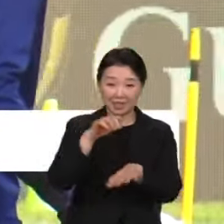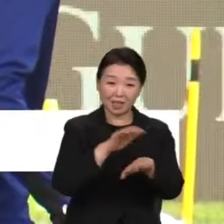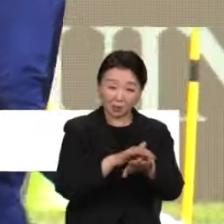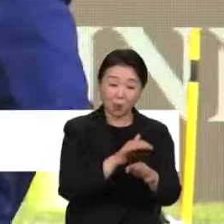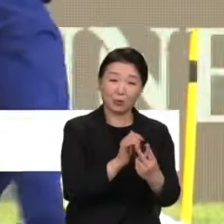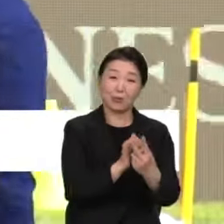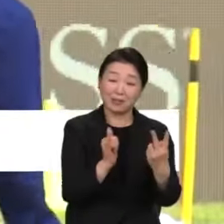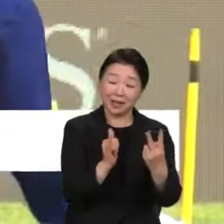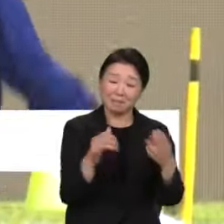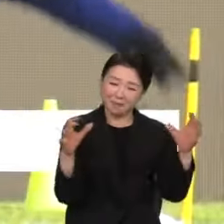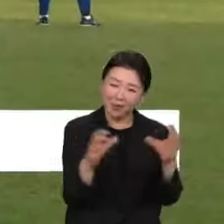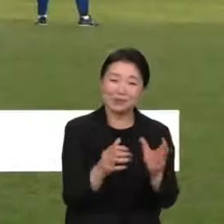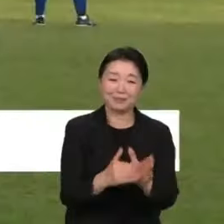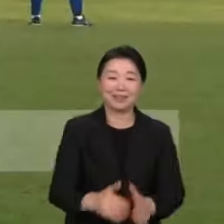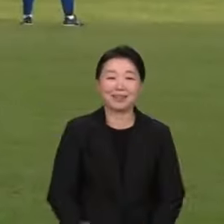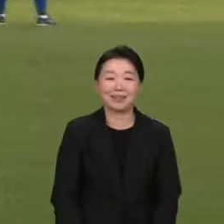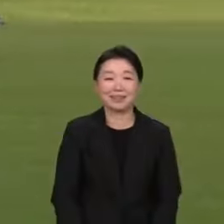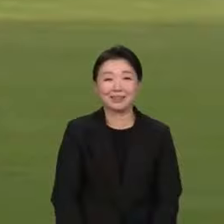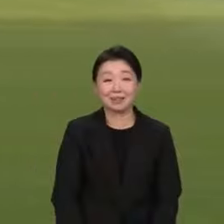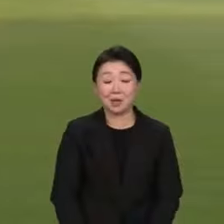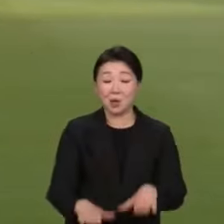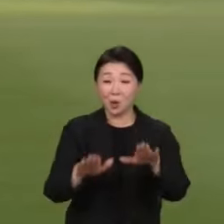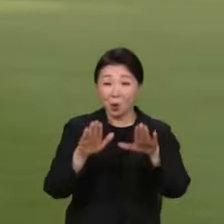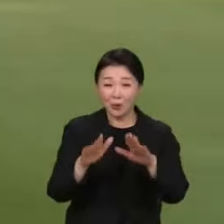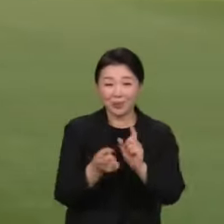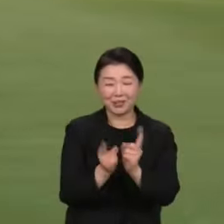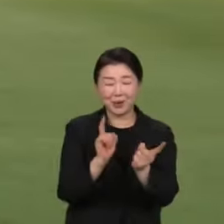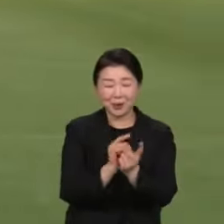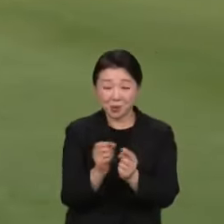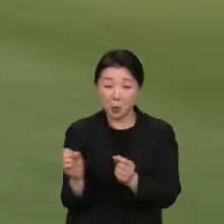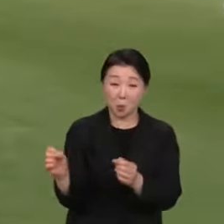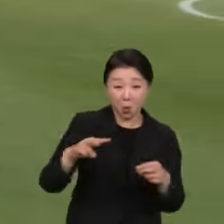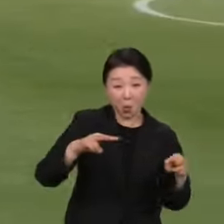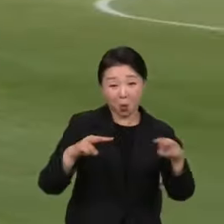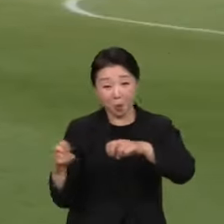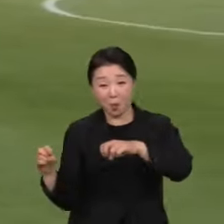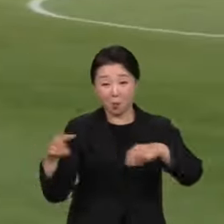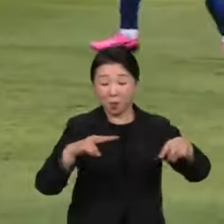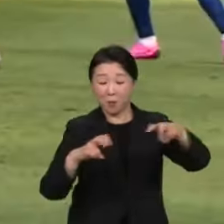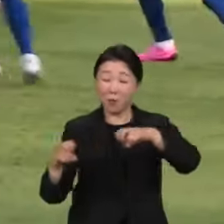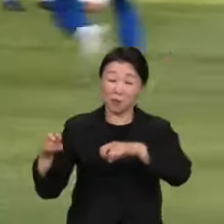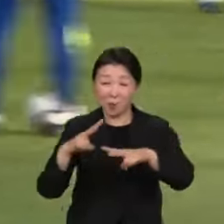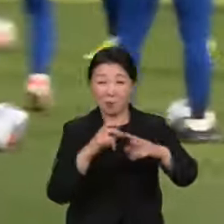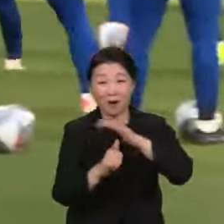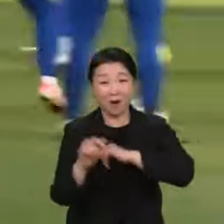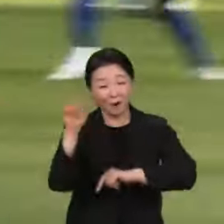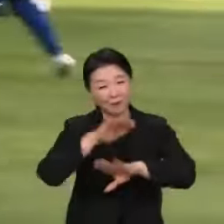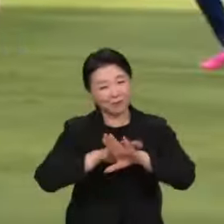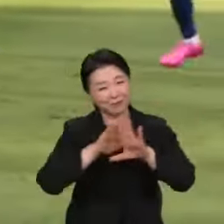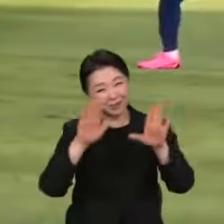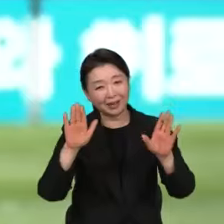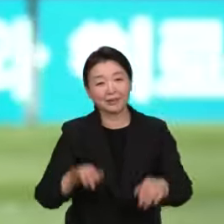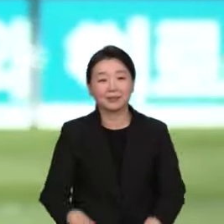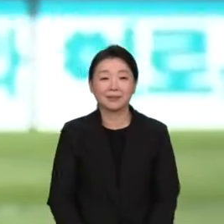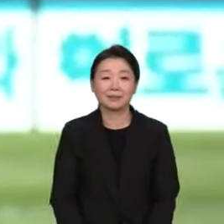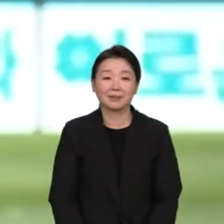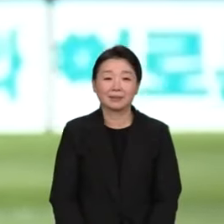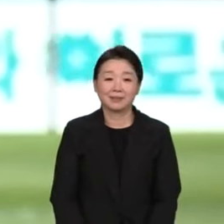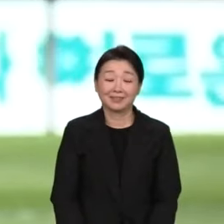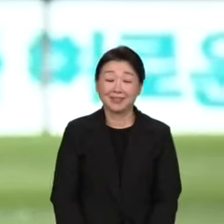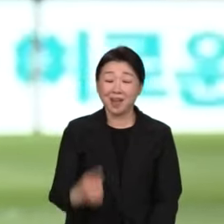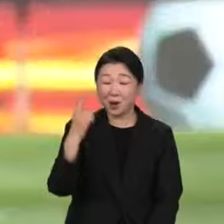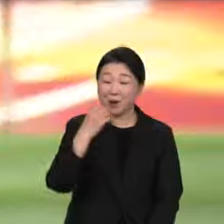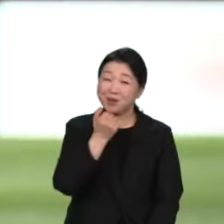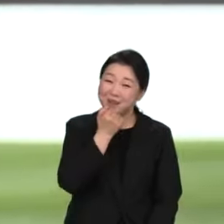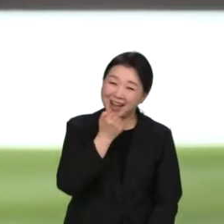이강인부모 모였습니다 오늘은 서로 공을 주고 받으며 몸을 푸는 선수들의 얼굴에 유난히 눈길이 갔습니다 밝은